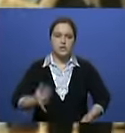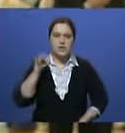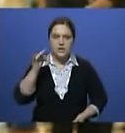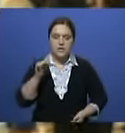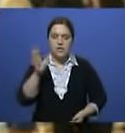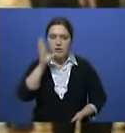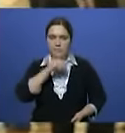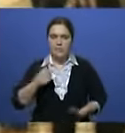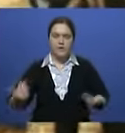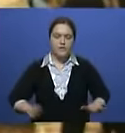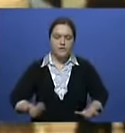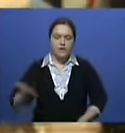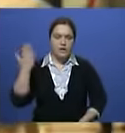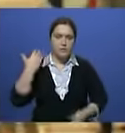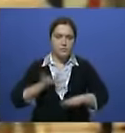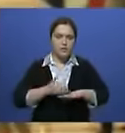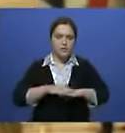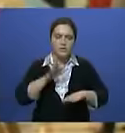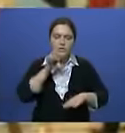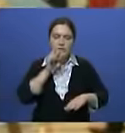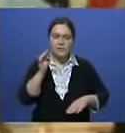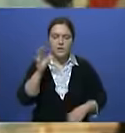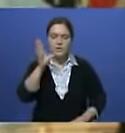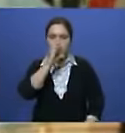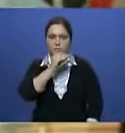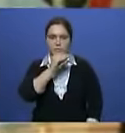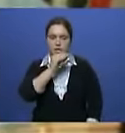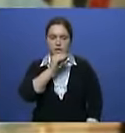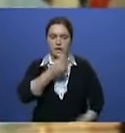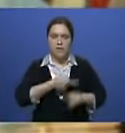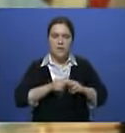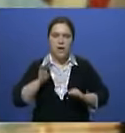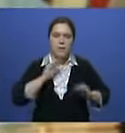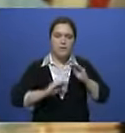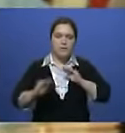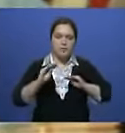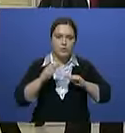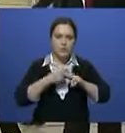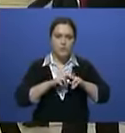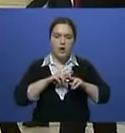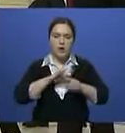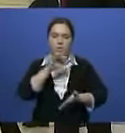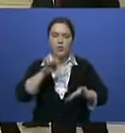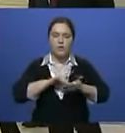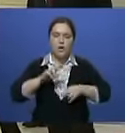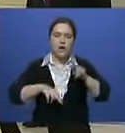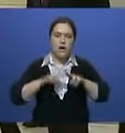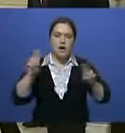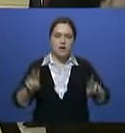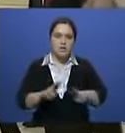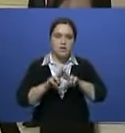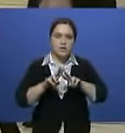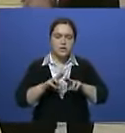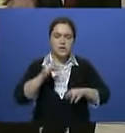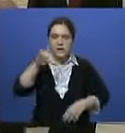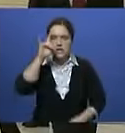выжили в то время и сумели построить Красный город Наш корабль под